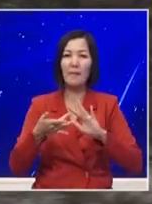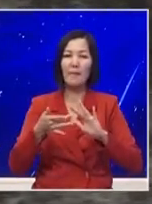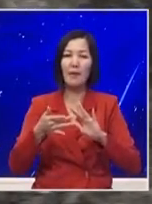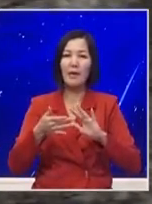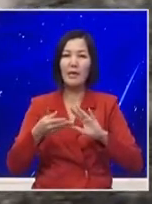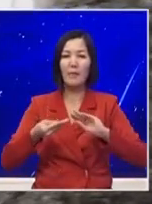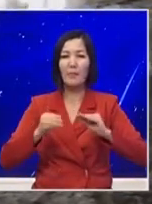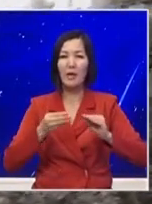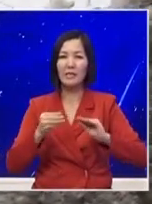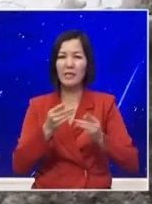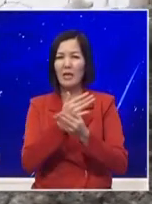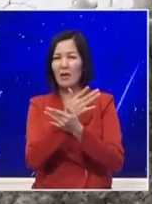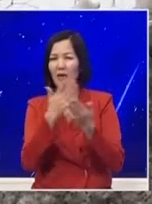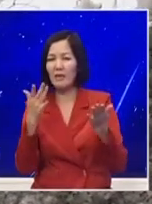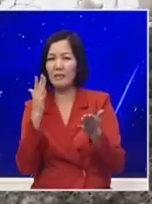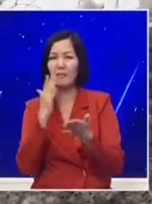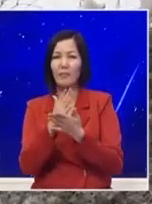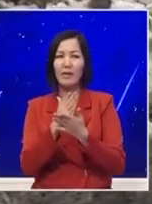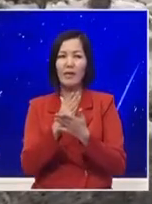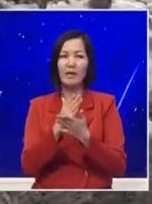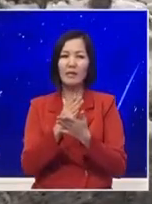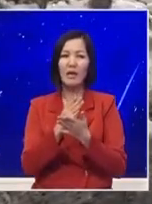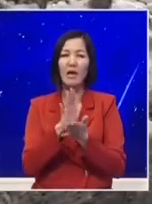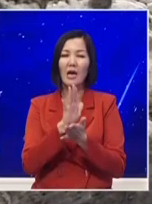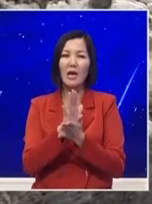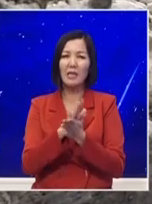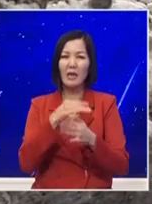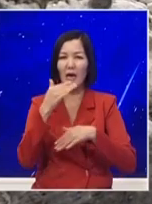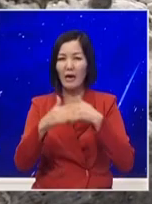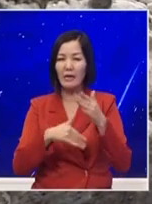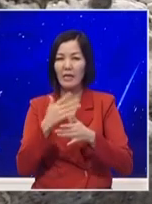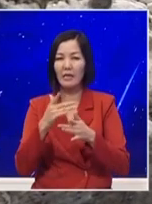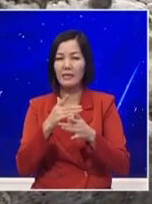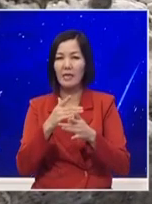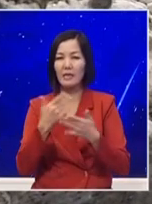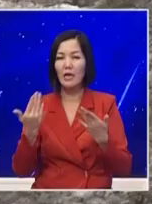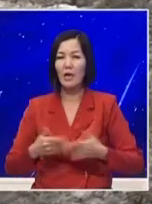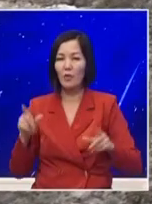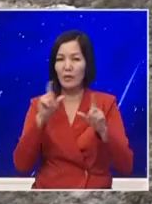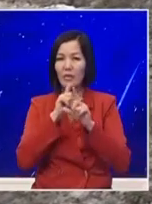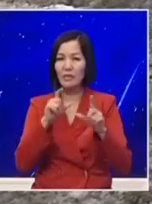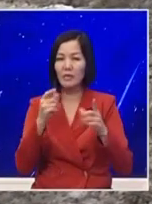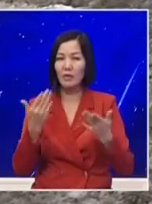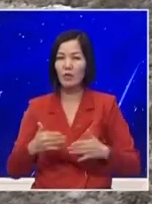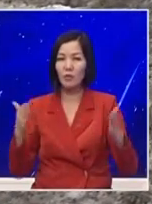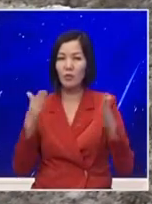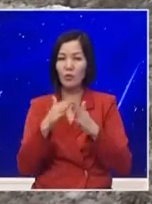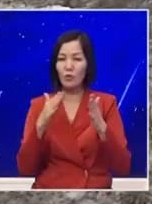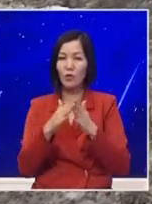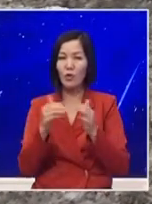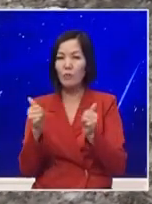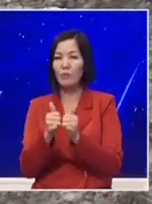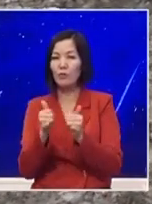заттардан көз ашылмайды дейді жергілікті тұрғындар. Қалдық үйілген орындардың айналасы әлеуметтік нысандар мен тұрғын үйлер. Тағы бұл